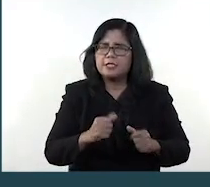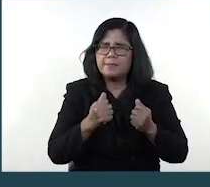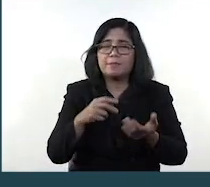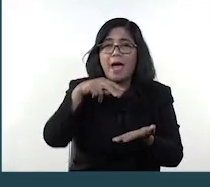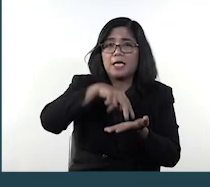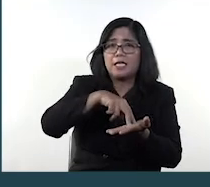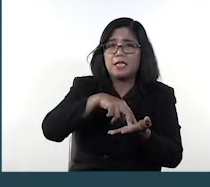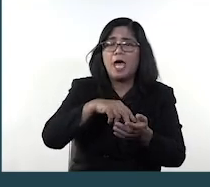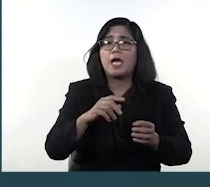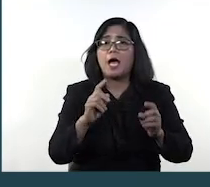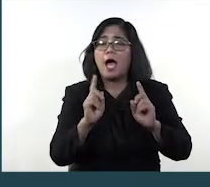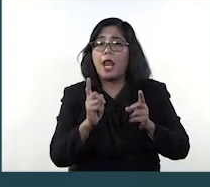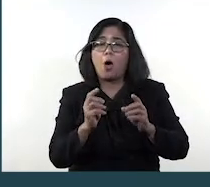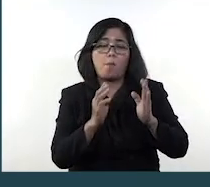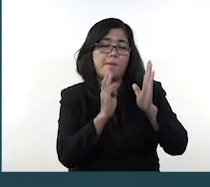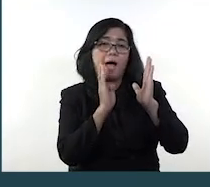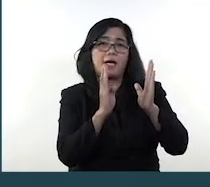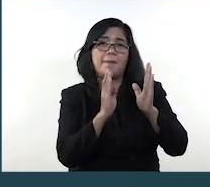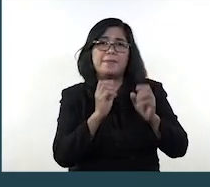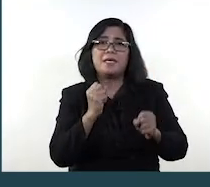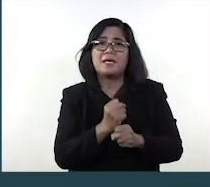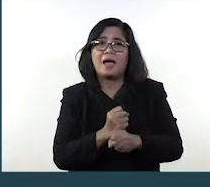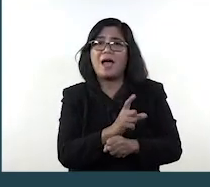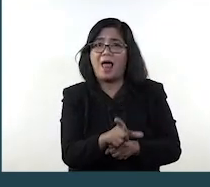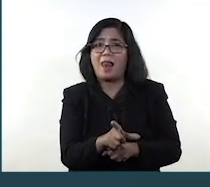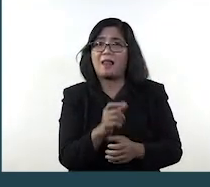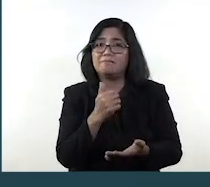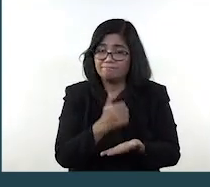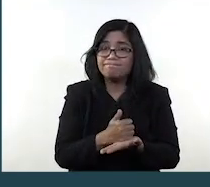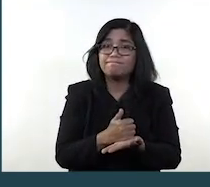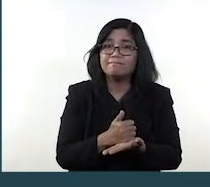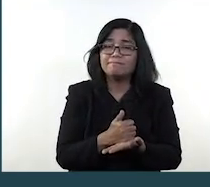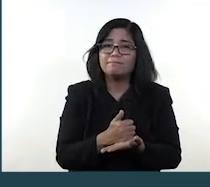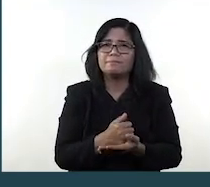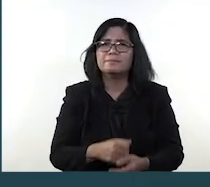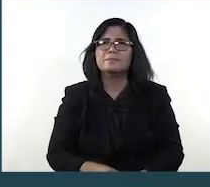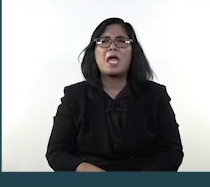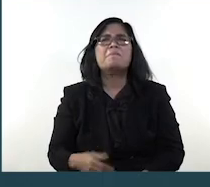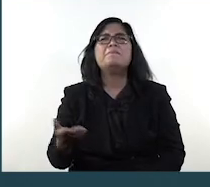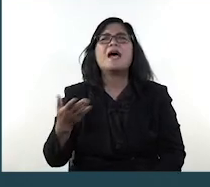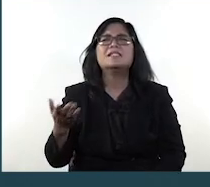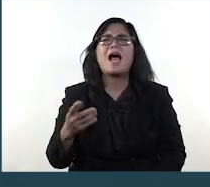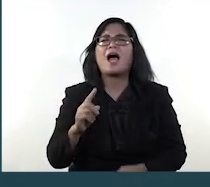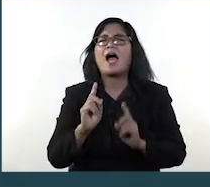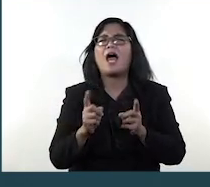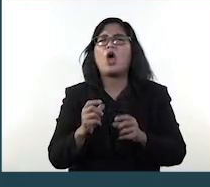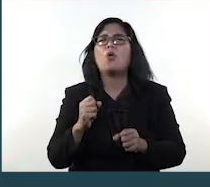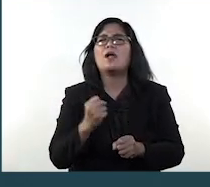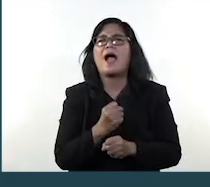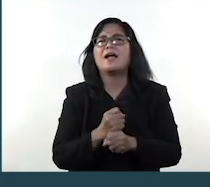kegagalan Hai prajurit gagak olahragawan yang gagal petani gagal itu biasa